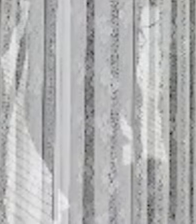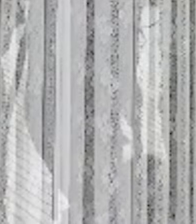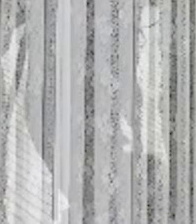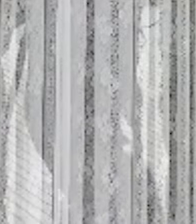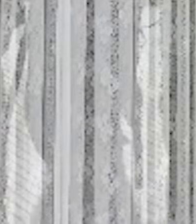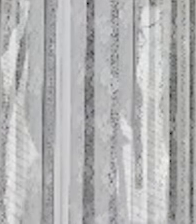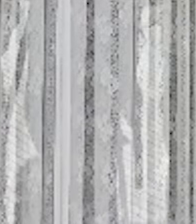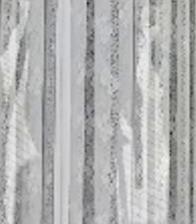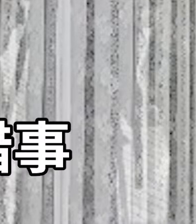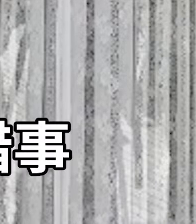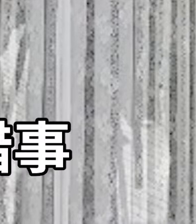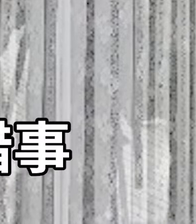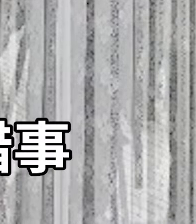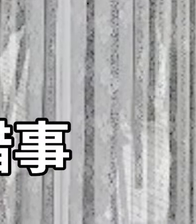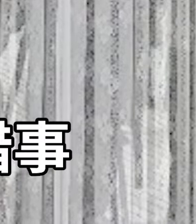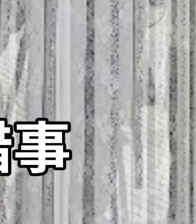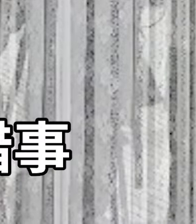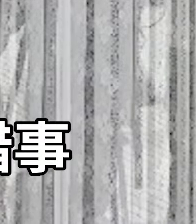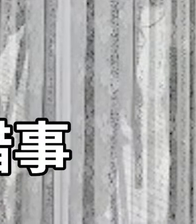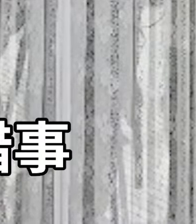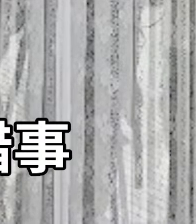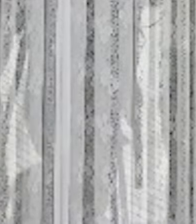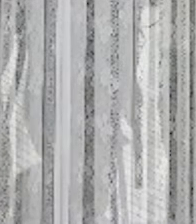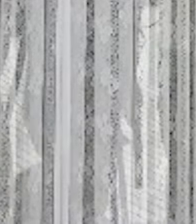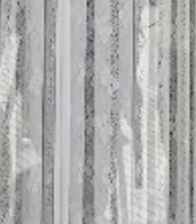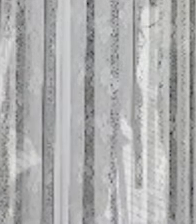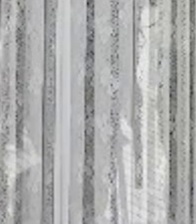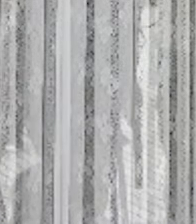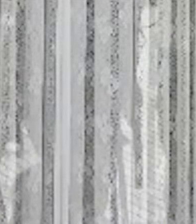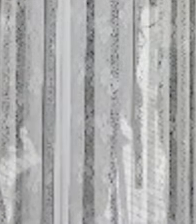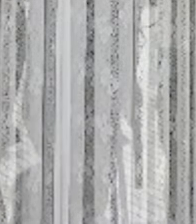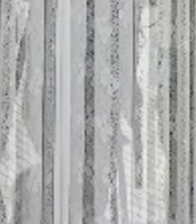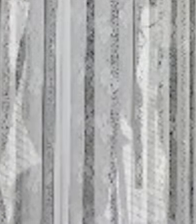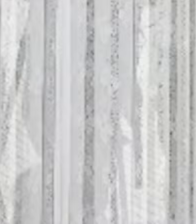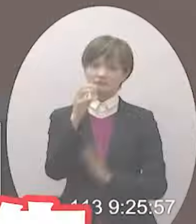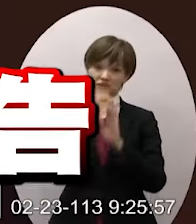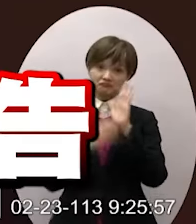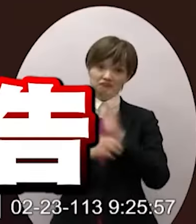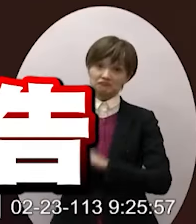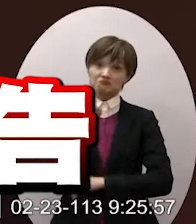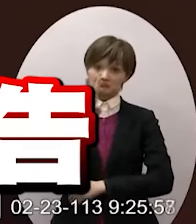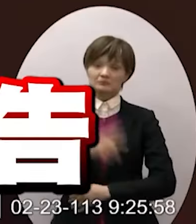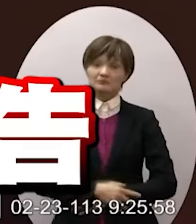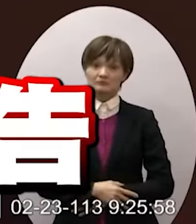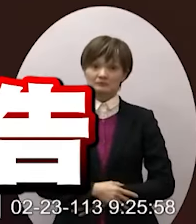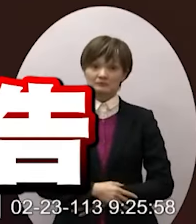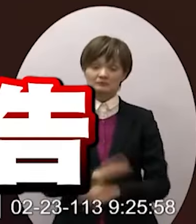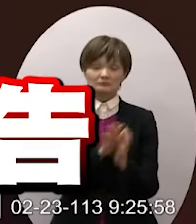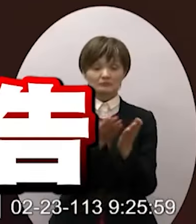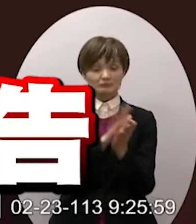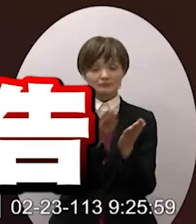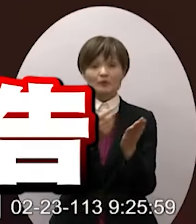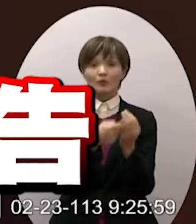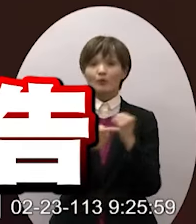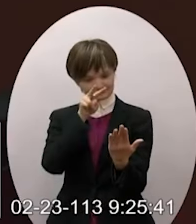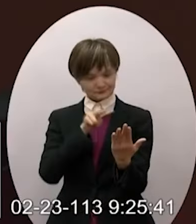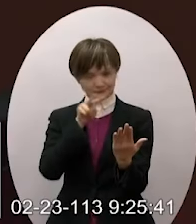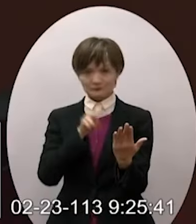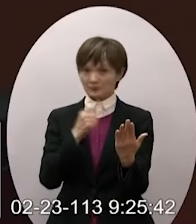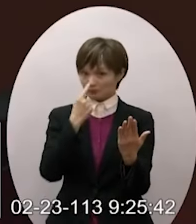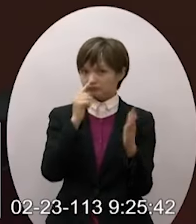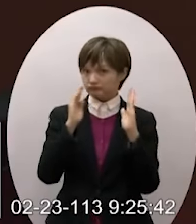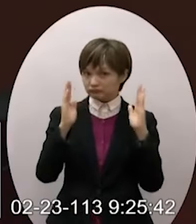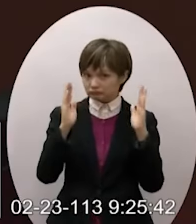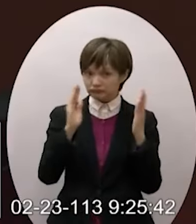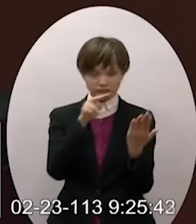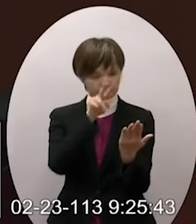中市政府，好像基层人员做了什么措施，这个是非常不应该的哈。 总共九页的报告，我